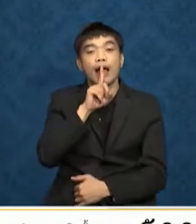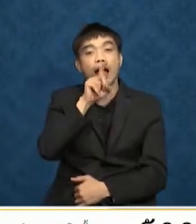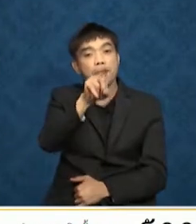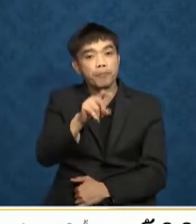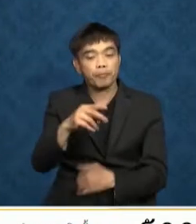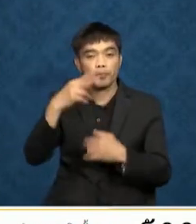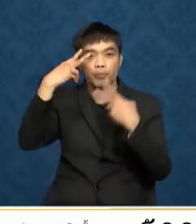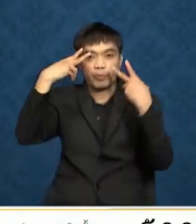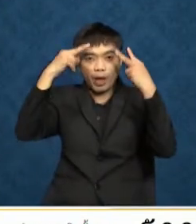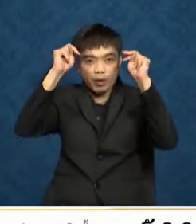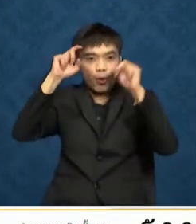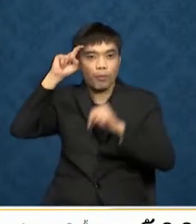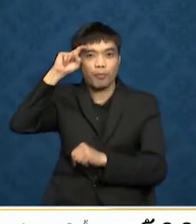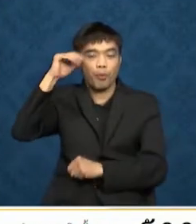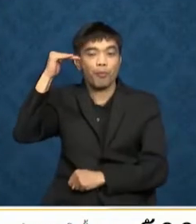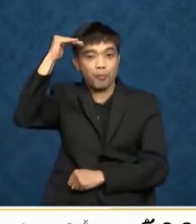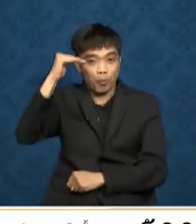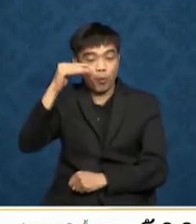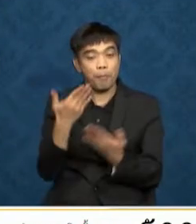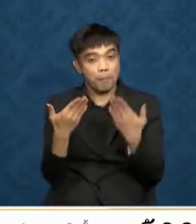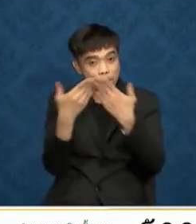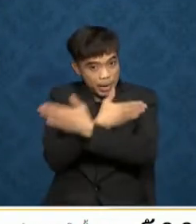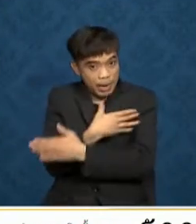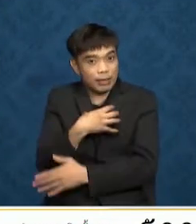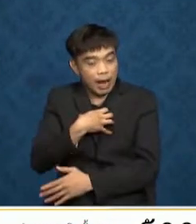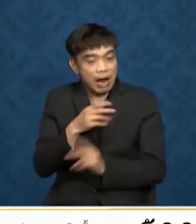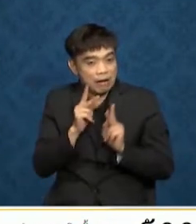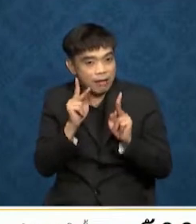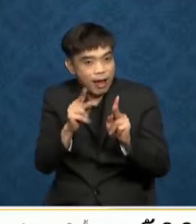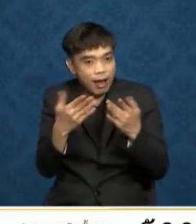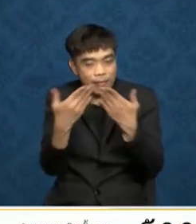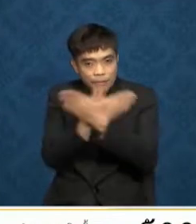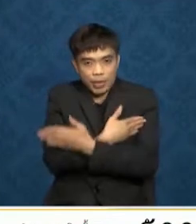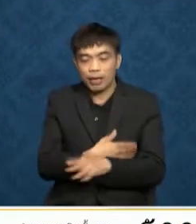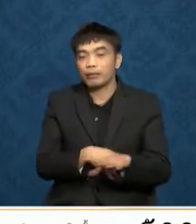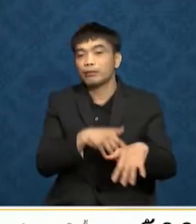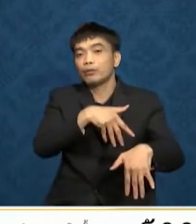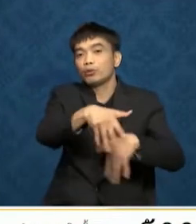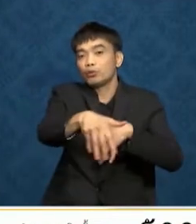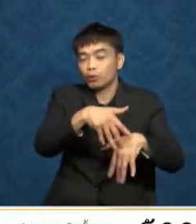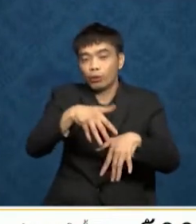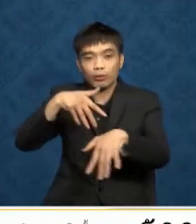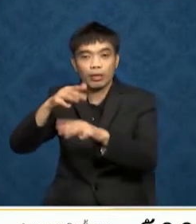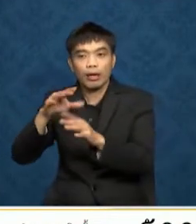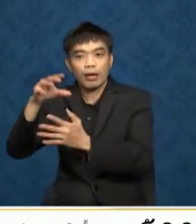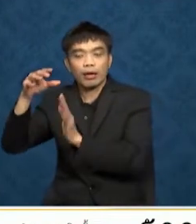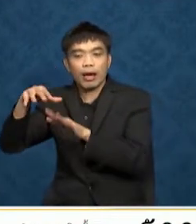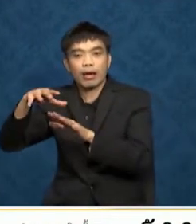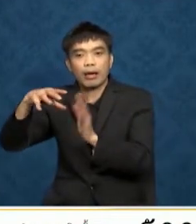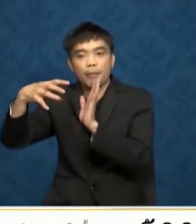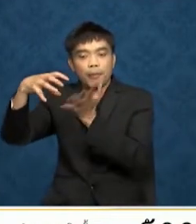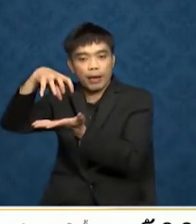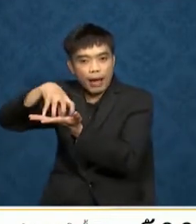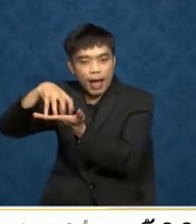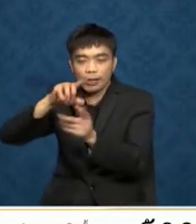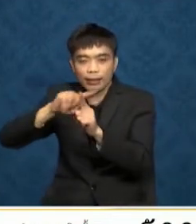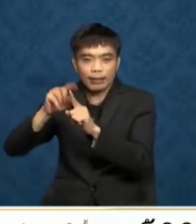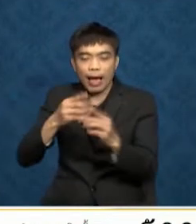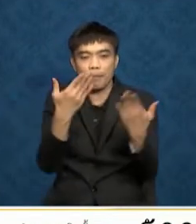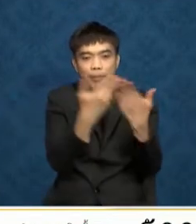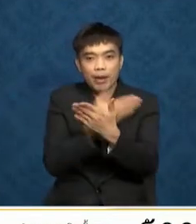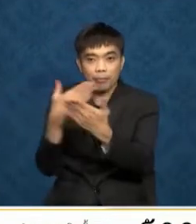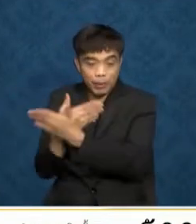ครับส่วนกลางแค่ 60%ครับส่วนท้องถิ่น 40%แล้วครับและผมเชื่อว่าคนท้อง